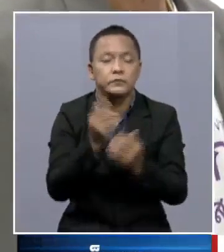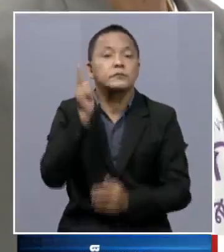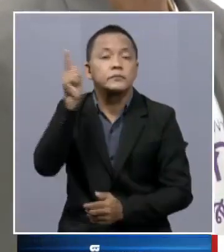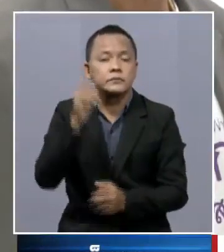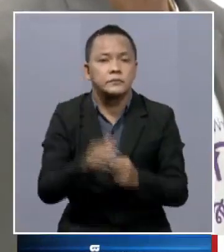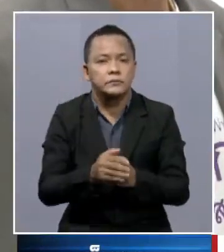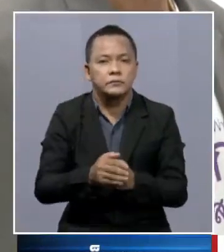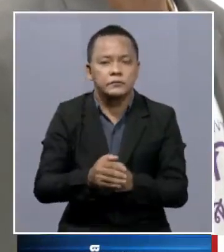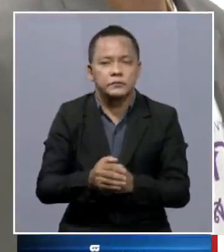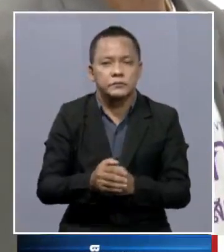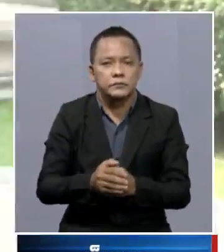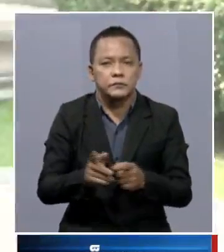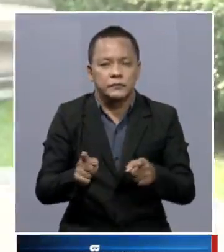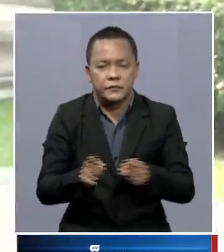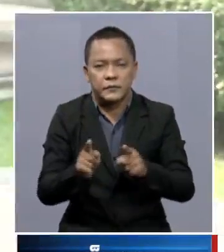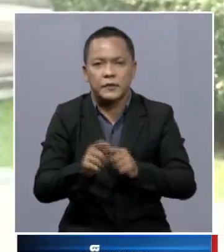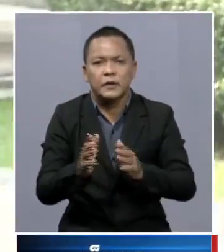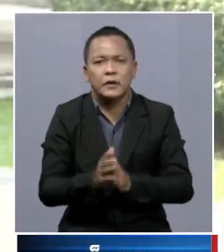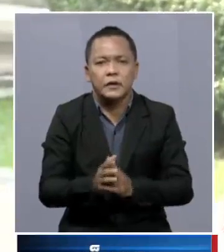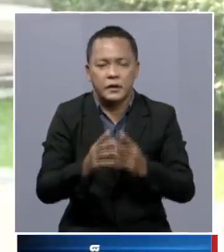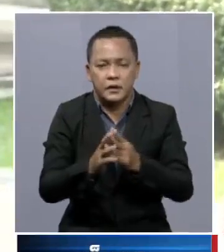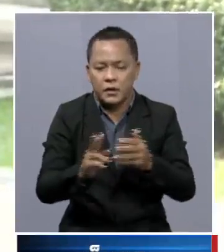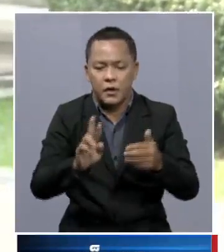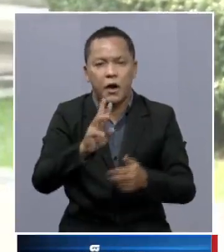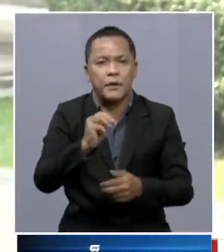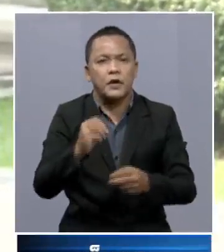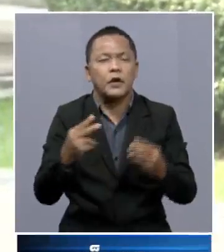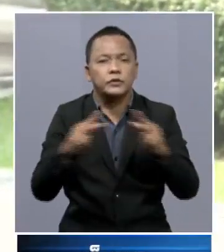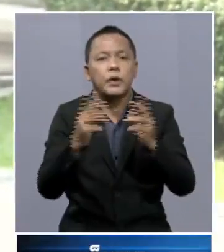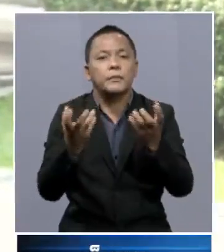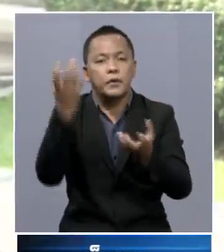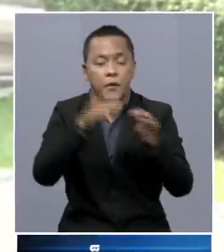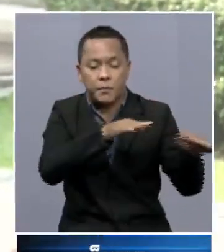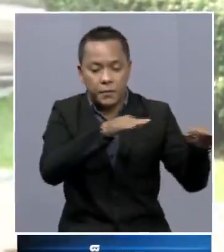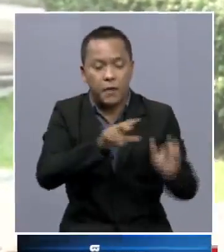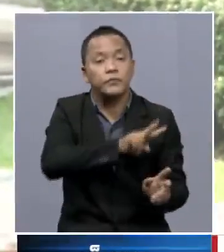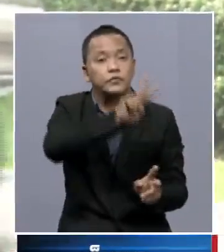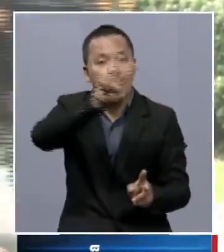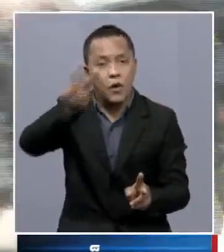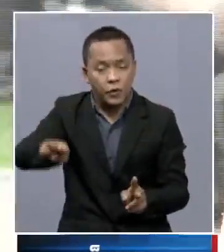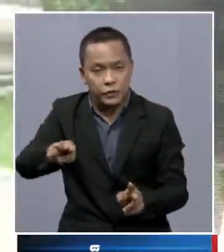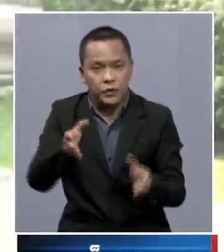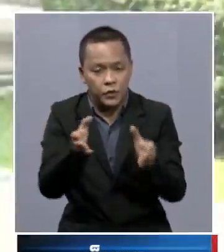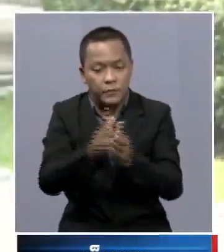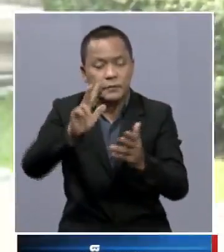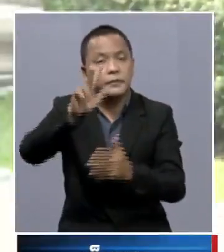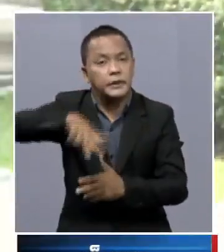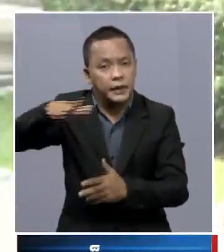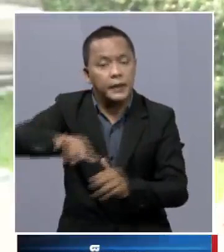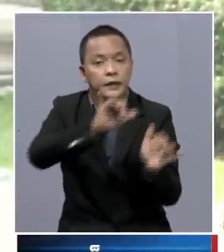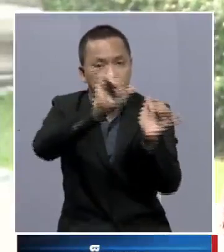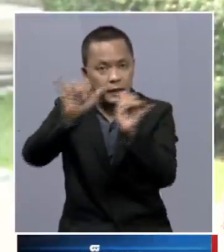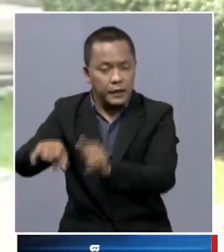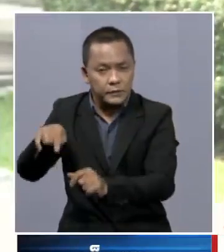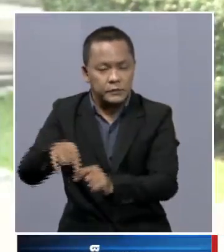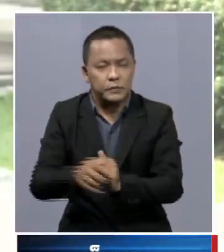Rockword Something Like saidบมาในส่วของเพื่อไท